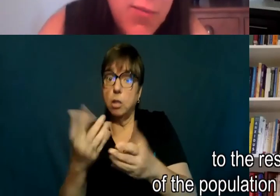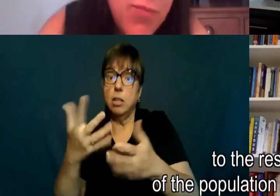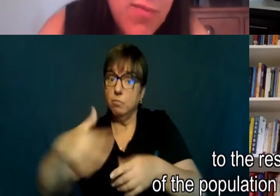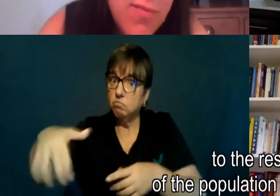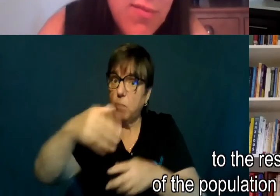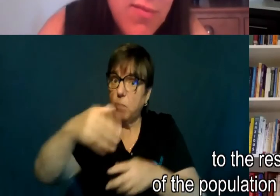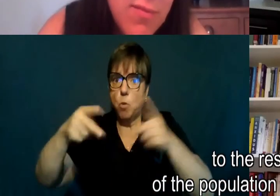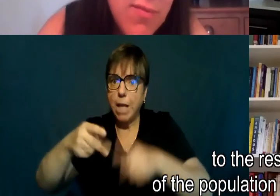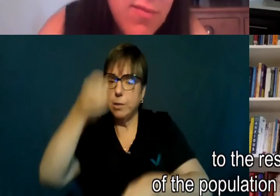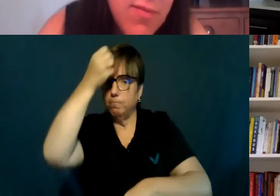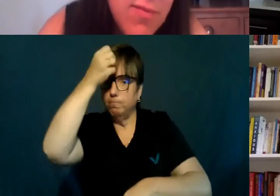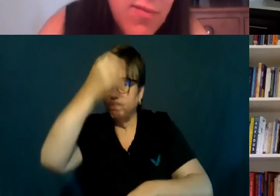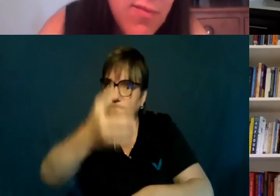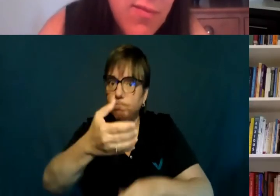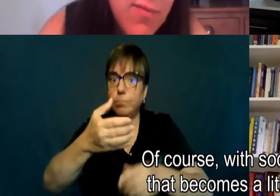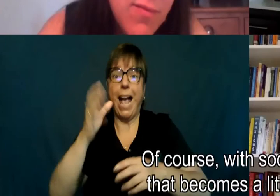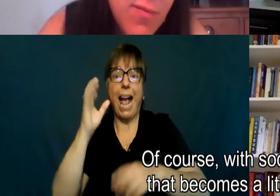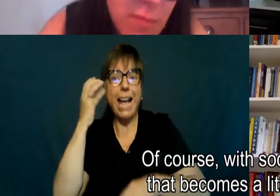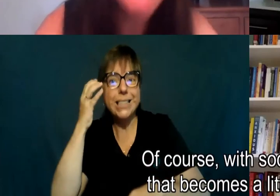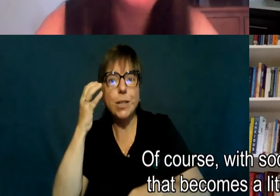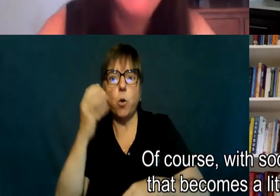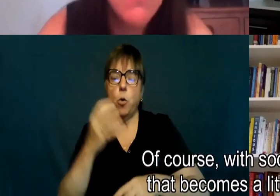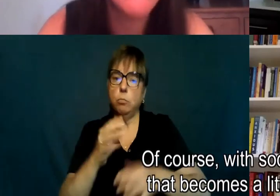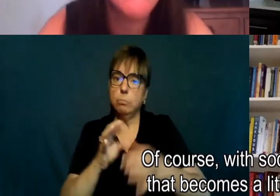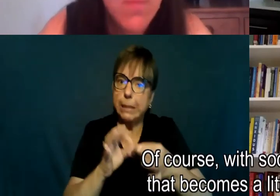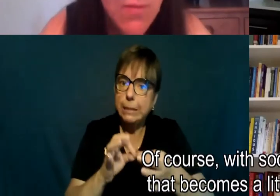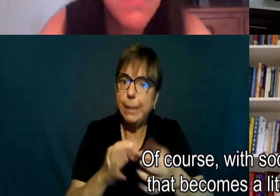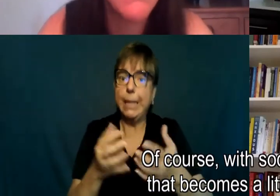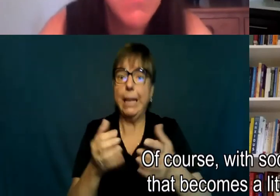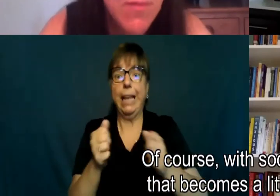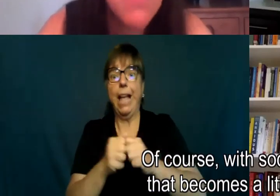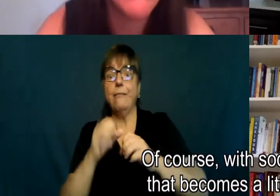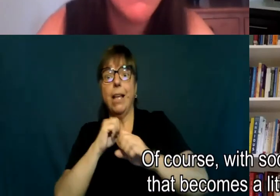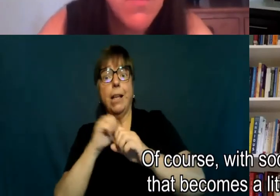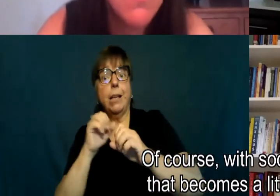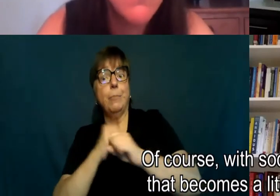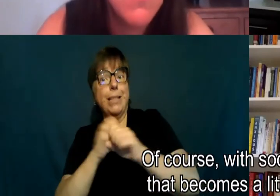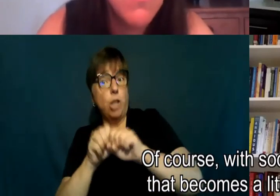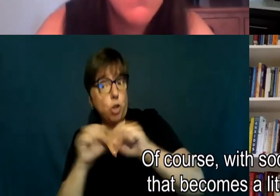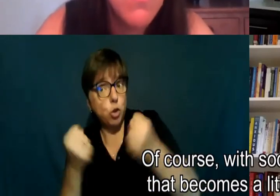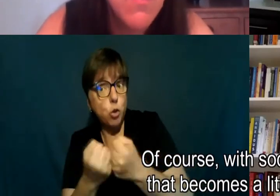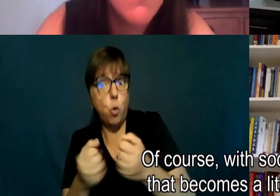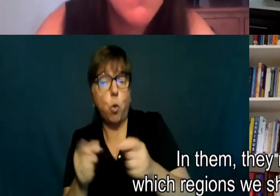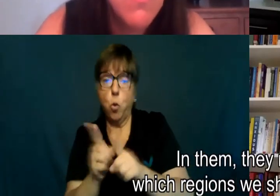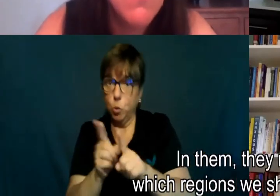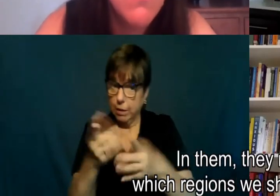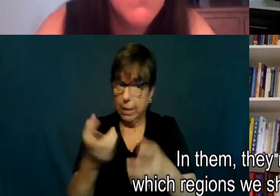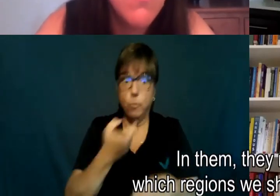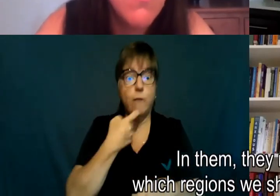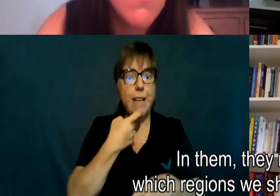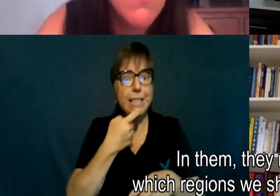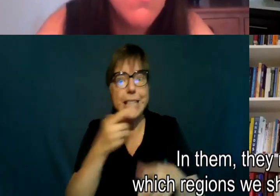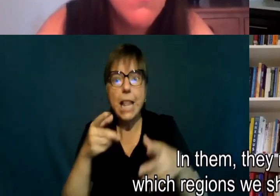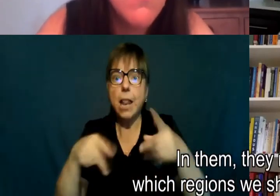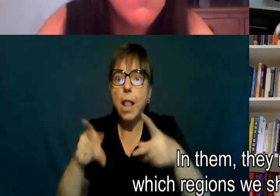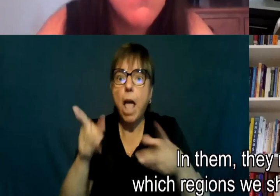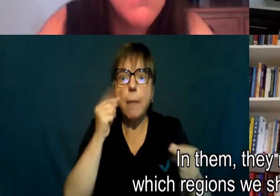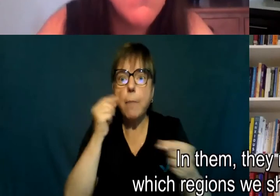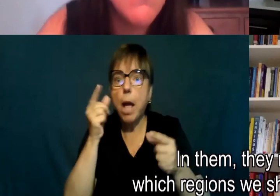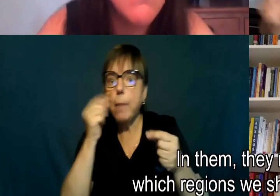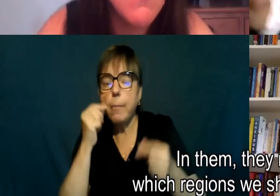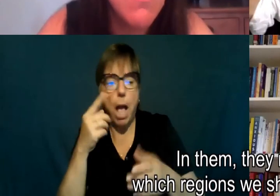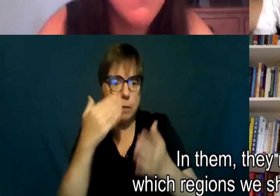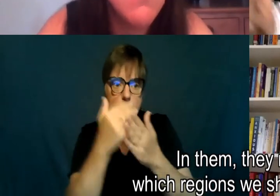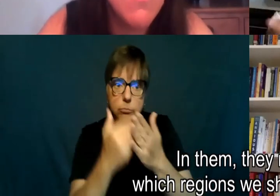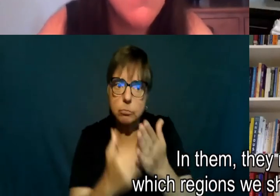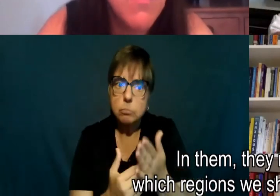de la population, à la radio. Évidemment, avec les médias sociaux, ça facilite la tâche. Donc, ils